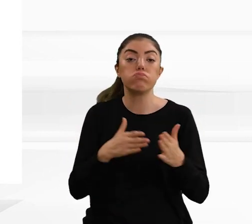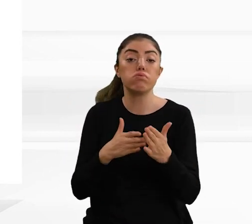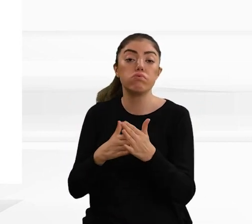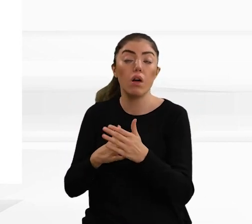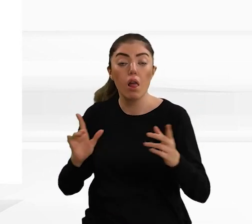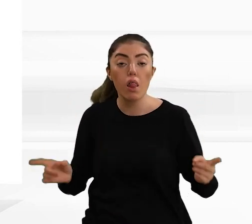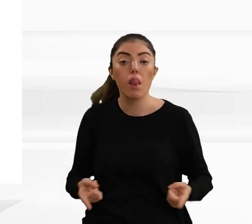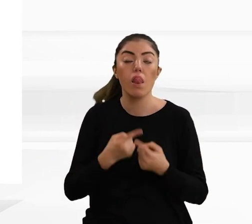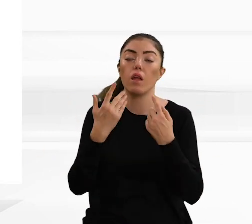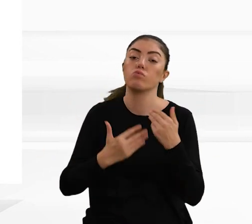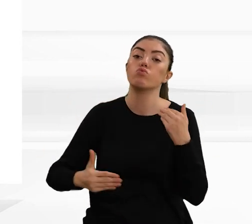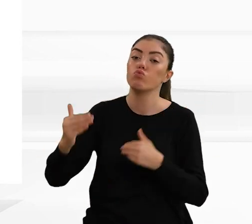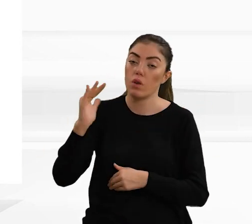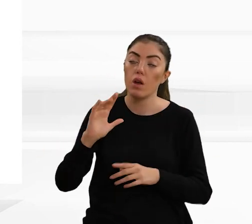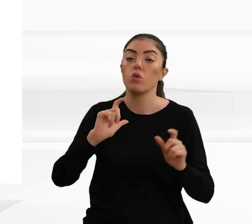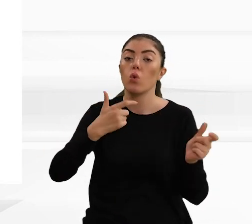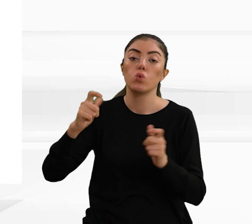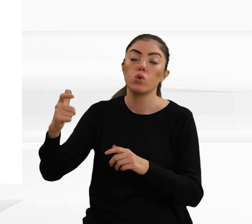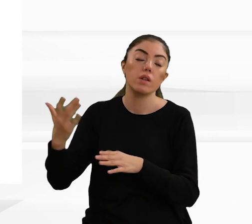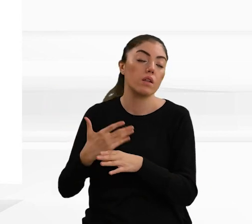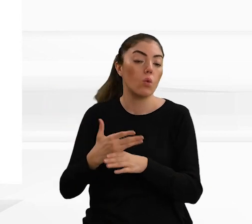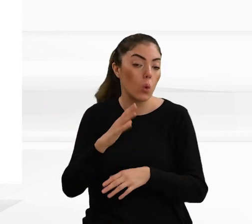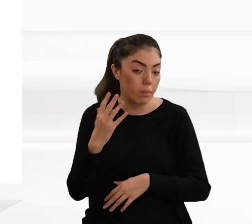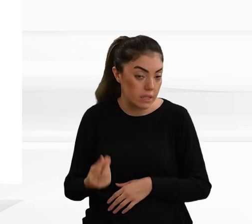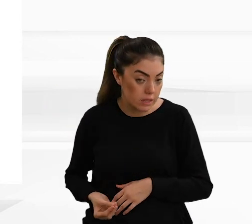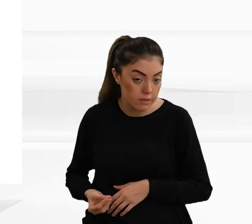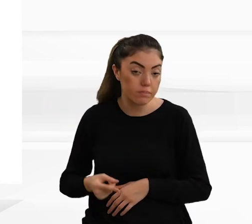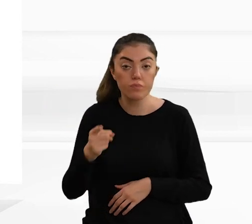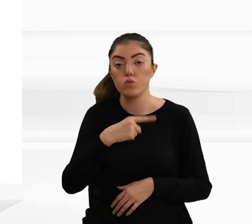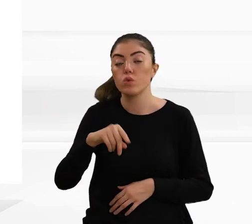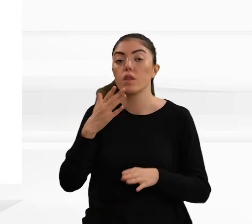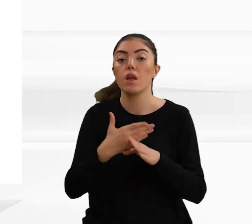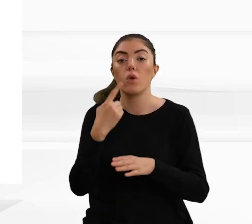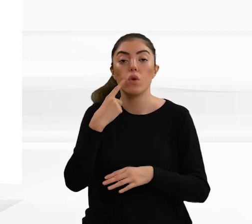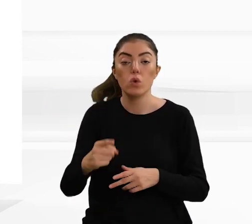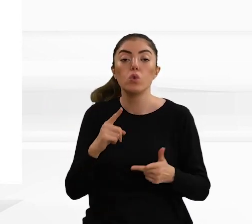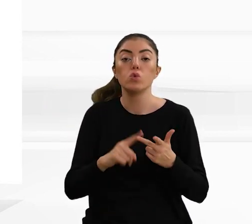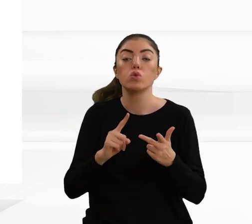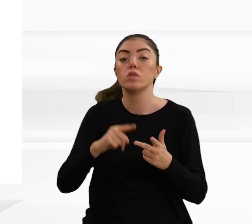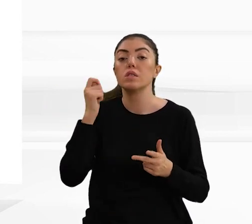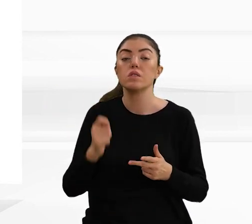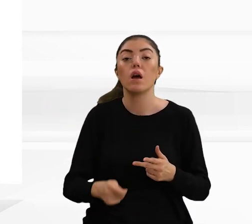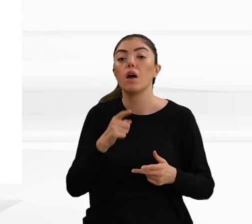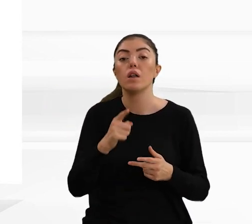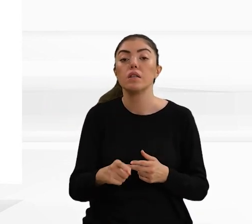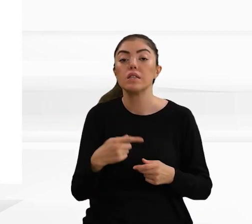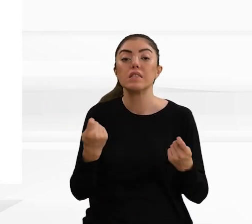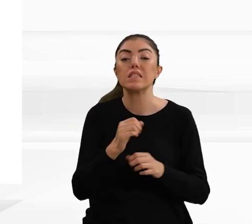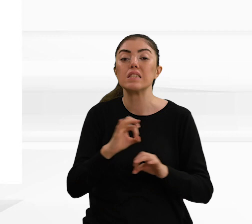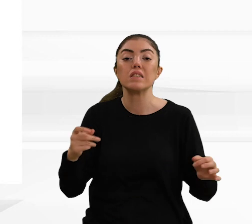yükselmesine neden olur Bu da göçlere neden olabilir bu nedenle üçüncüde ki